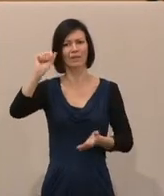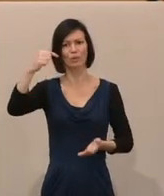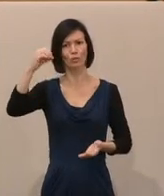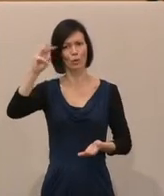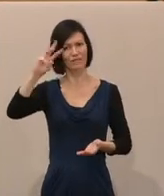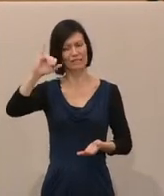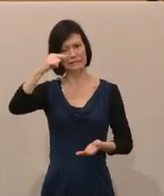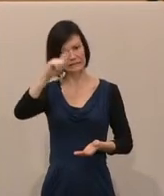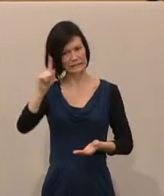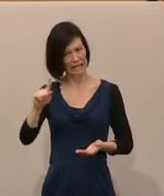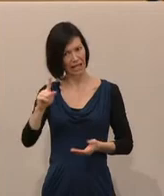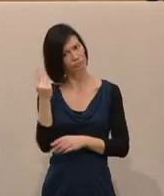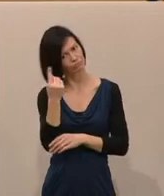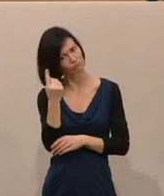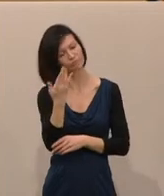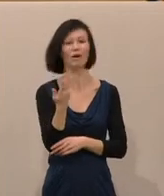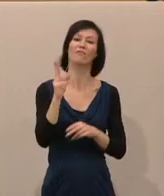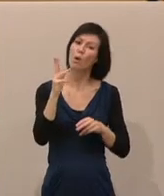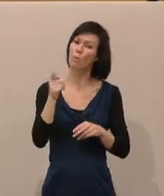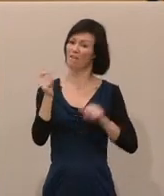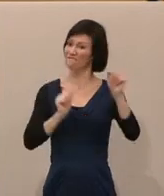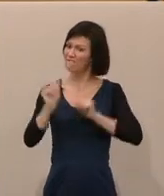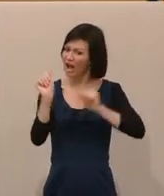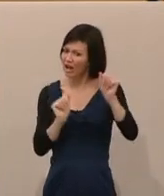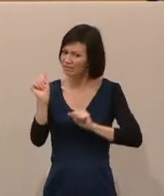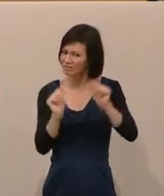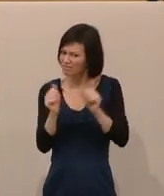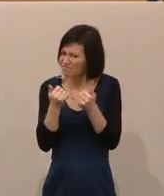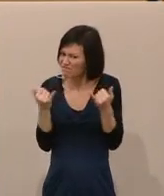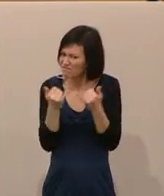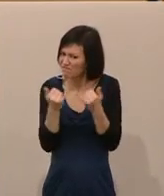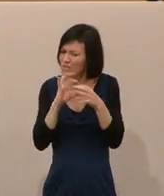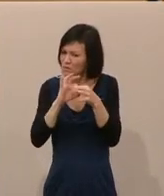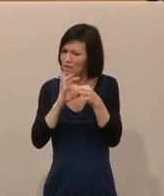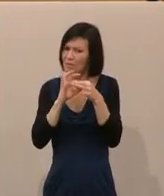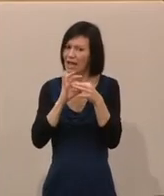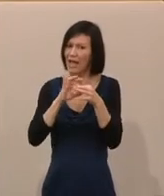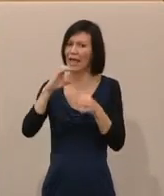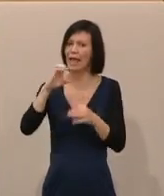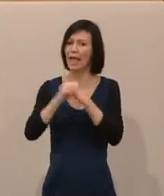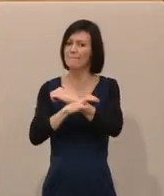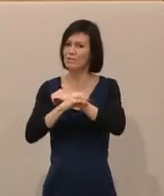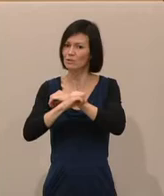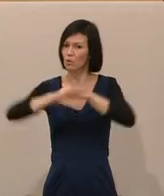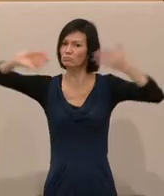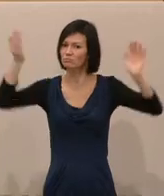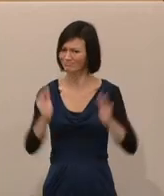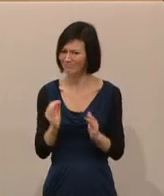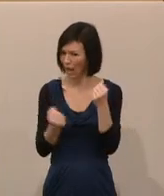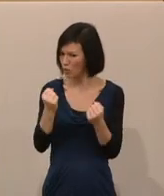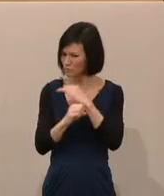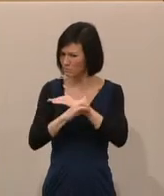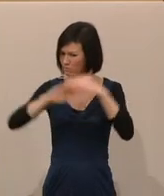Verhandlungen im Zusammenhang mit der Emissionsreduktion von PKWs und der Förderung